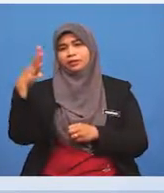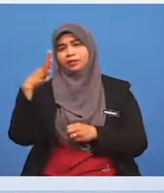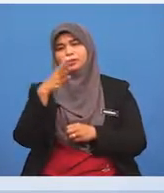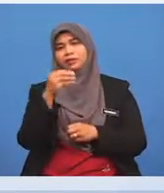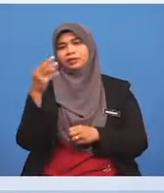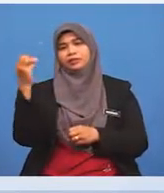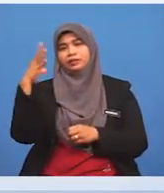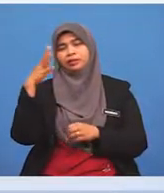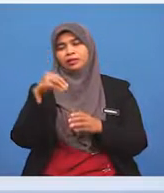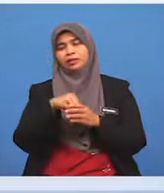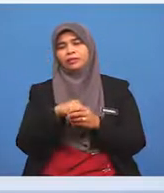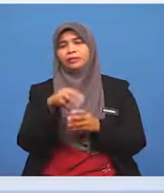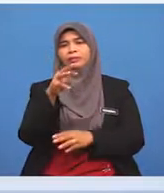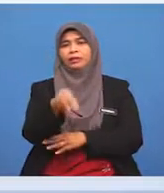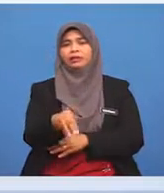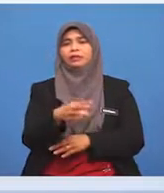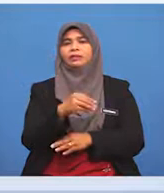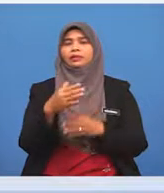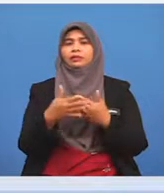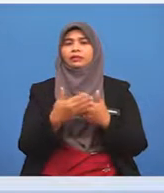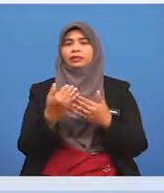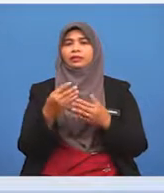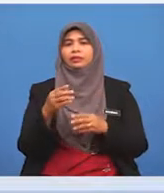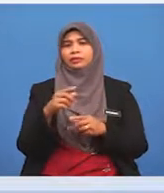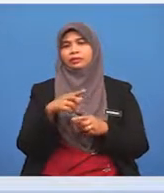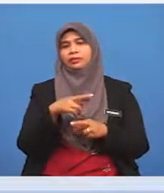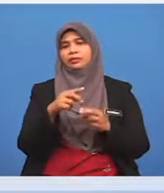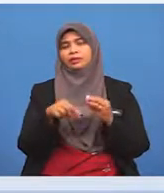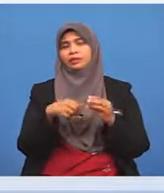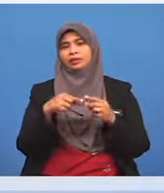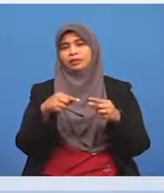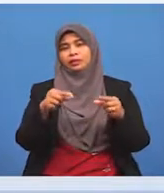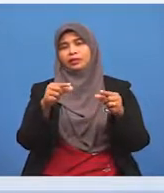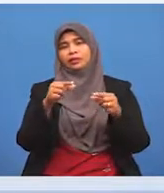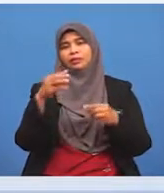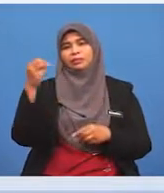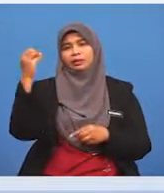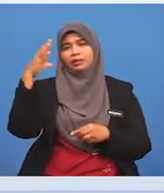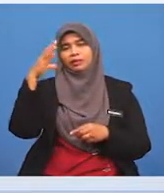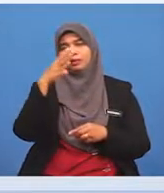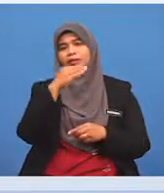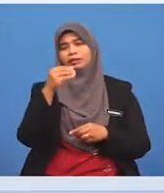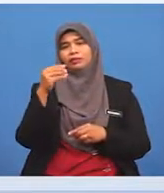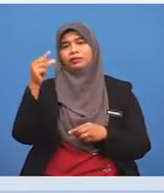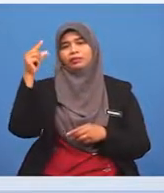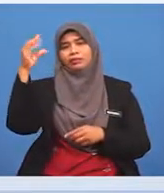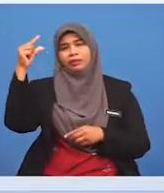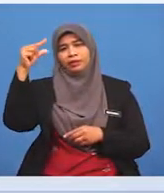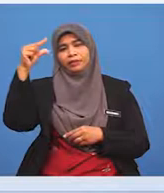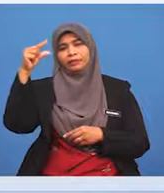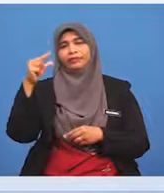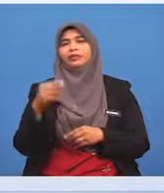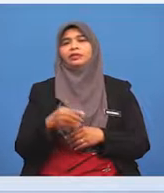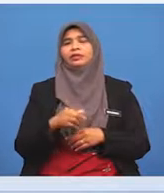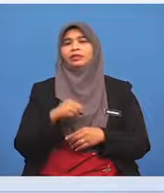Masing-masing berjalan menurut waktu yang ditentukan. Yang berbuat demikian itulah Allah Subhanahu Wa